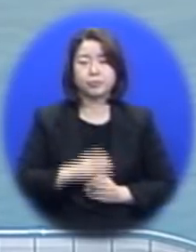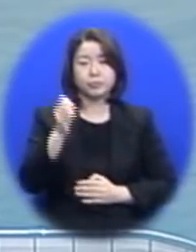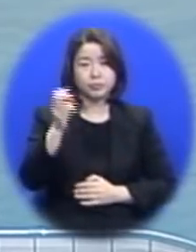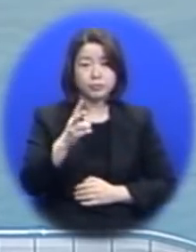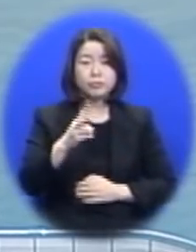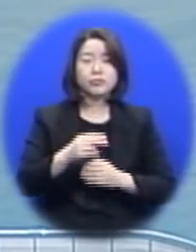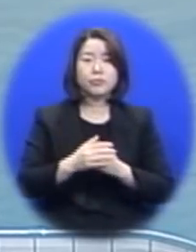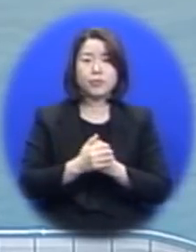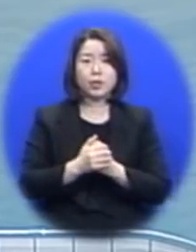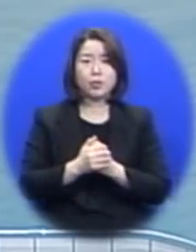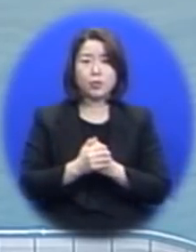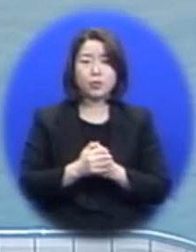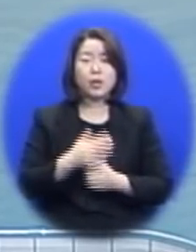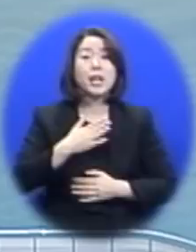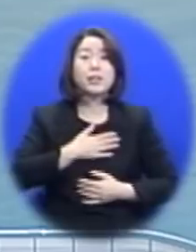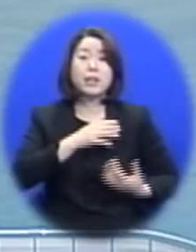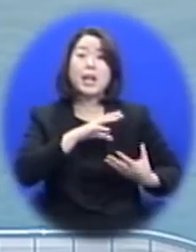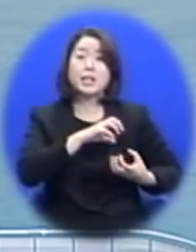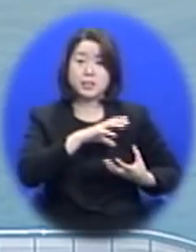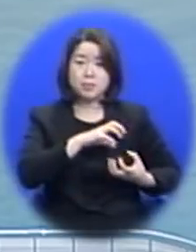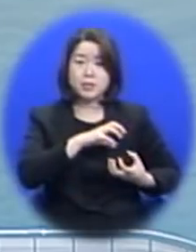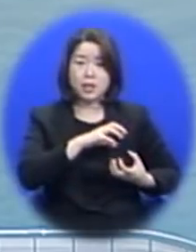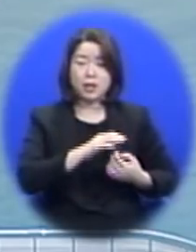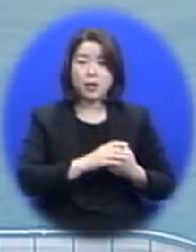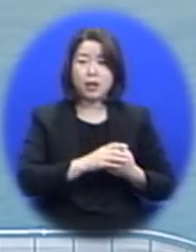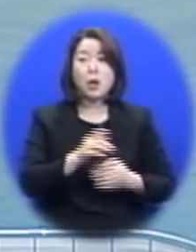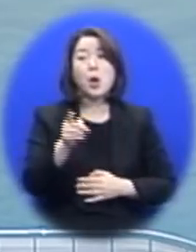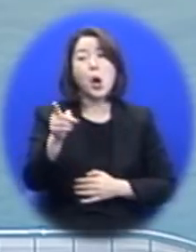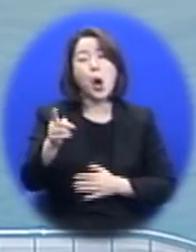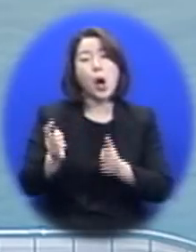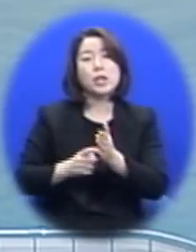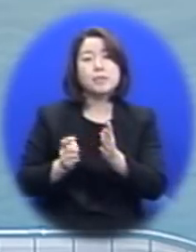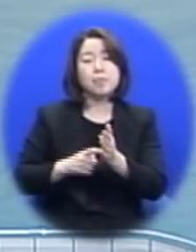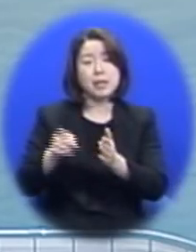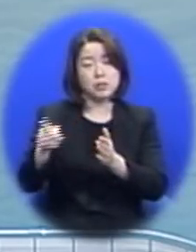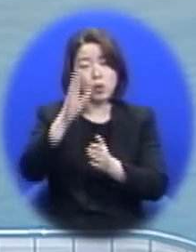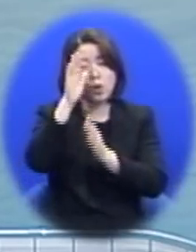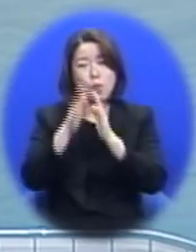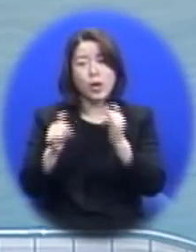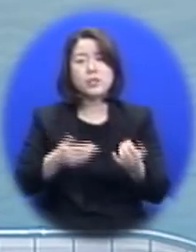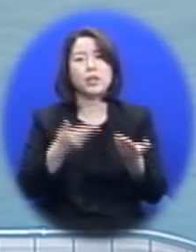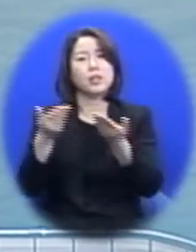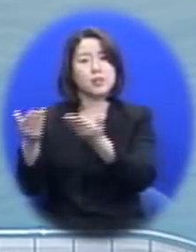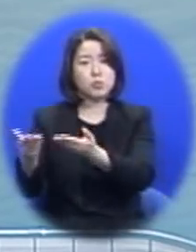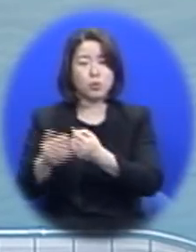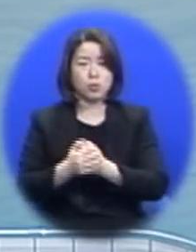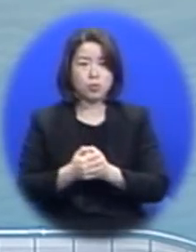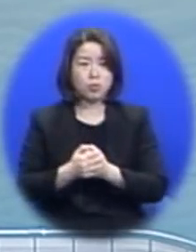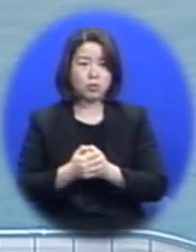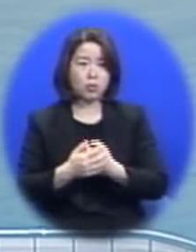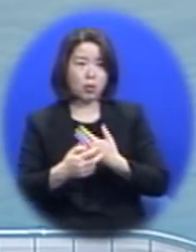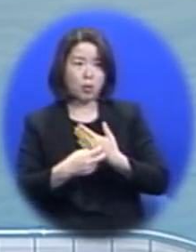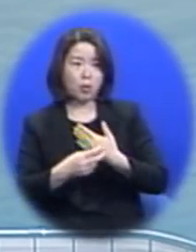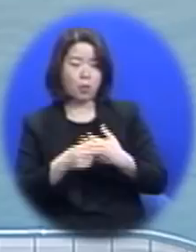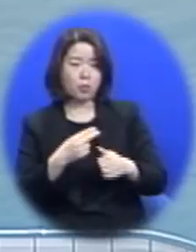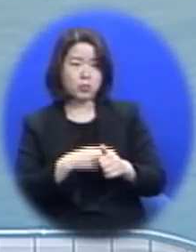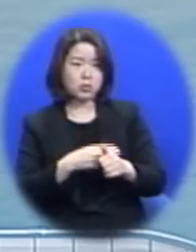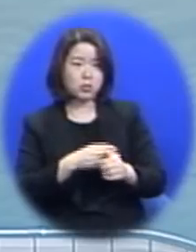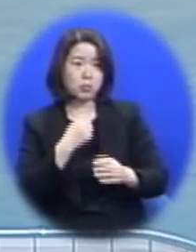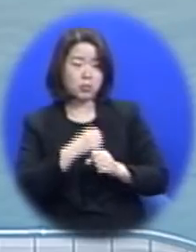그리고는 내 심장을 그 사람에게 주십시오. 의사가